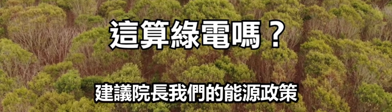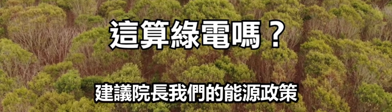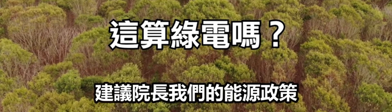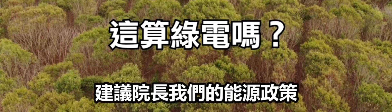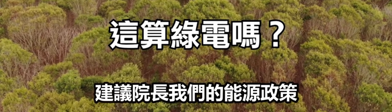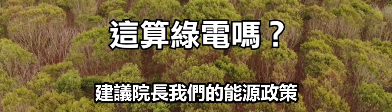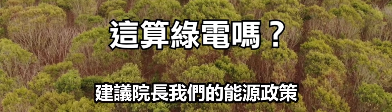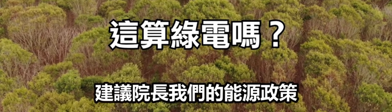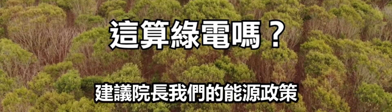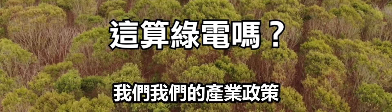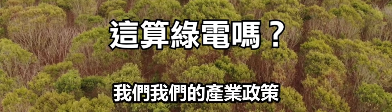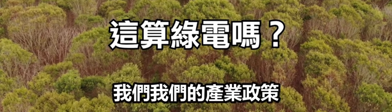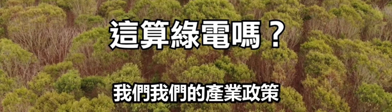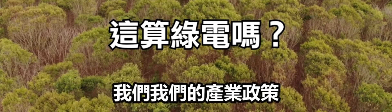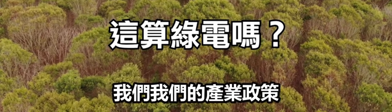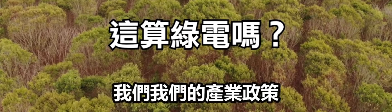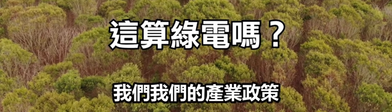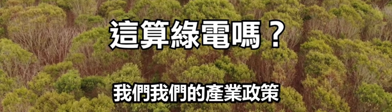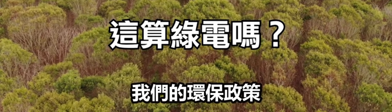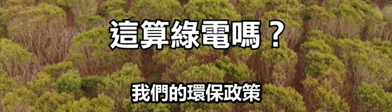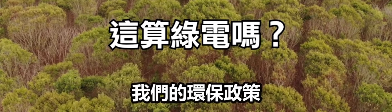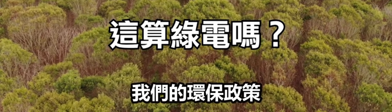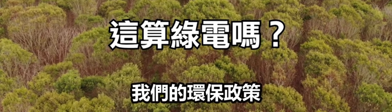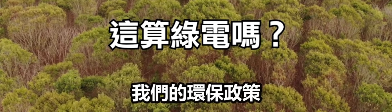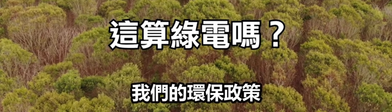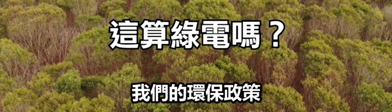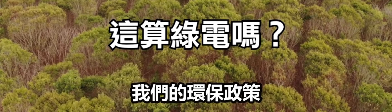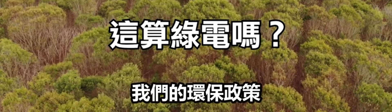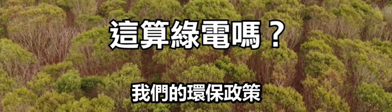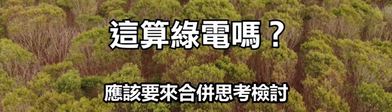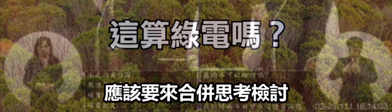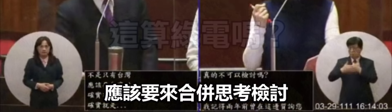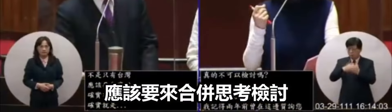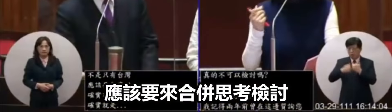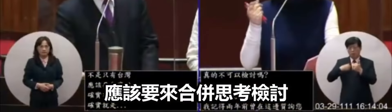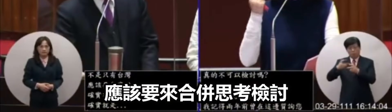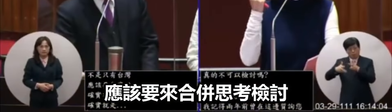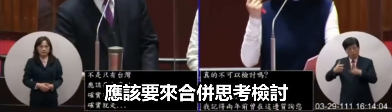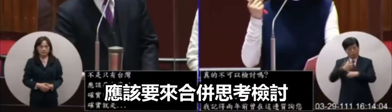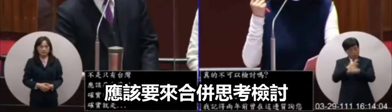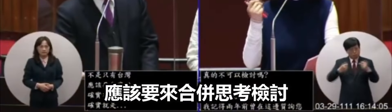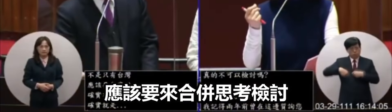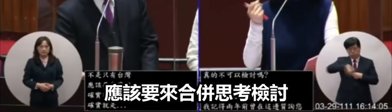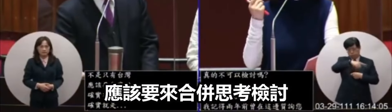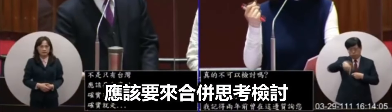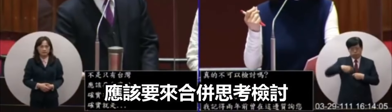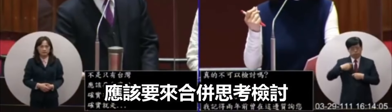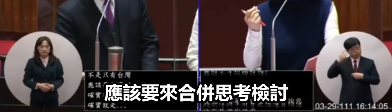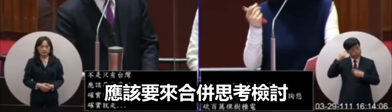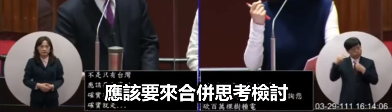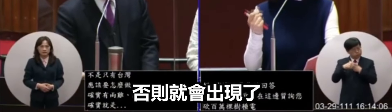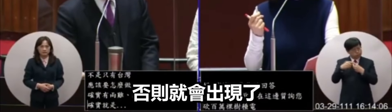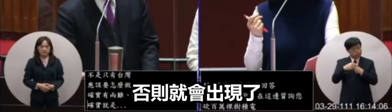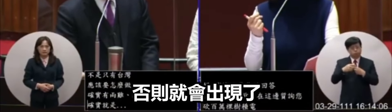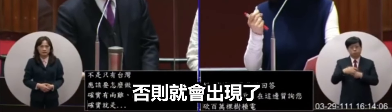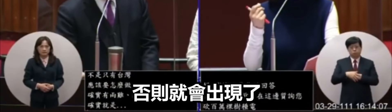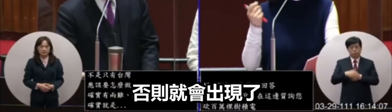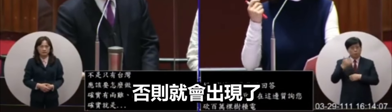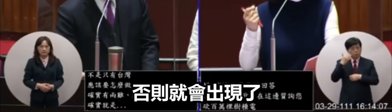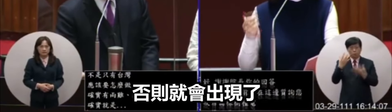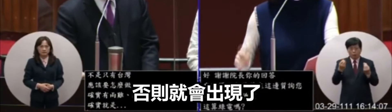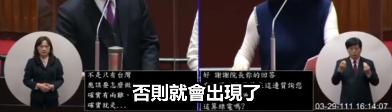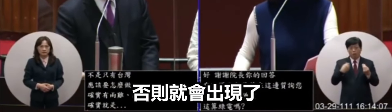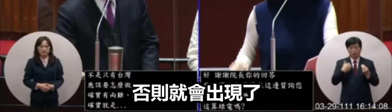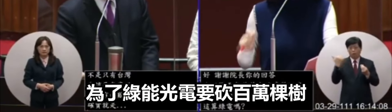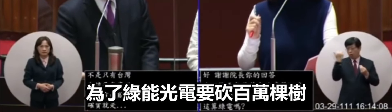院长，我们的能源政策、我们的产业政策、我们的环保政策应该要来合并思考检讨，否则呢就